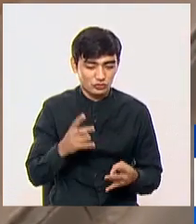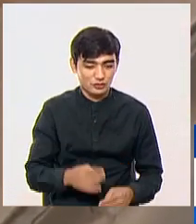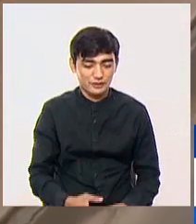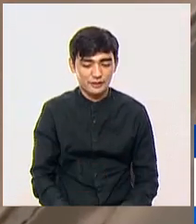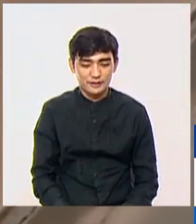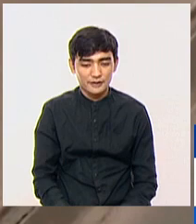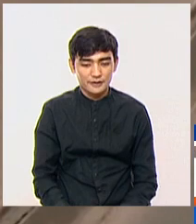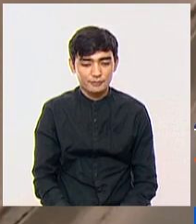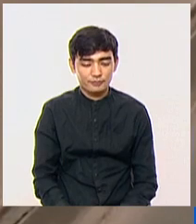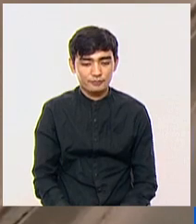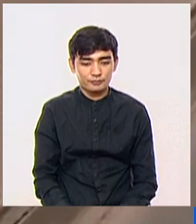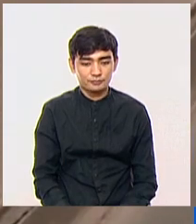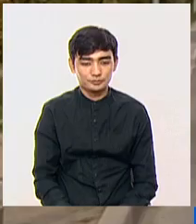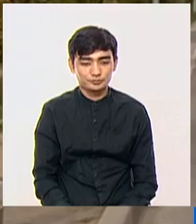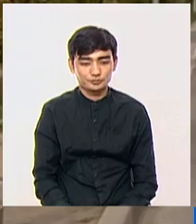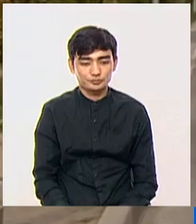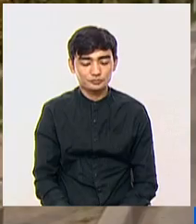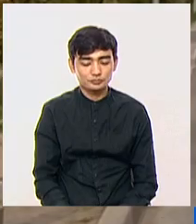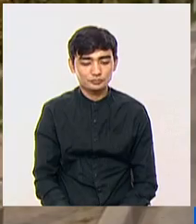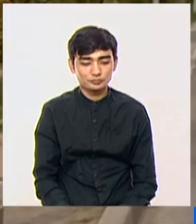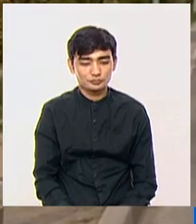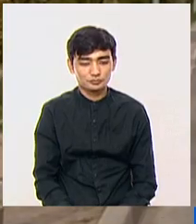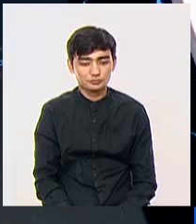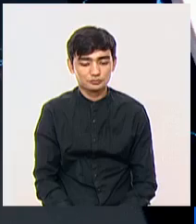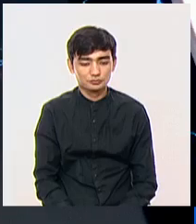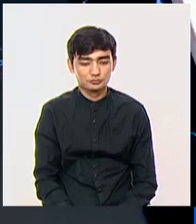Анастасия Новикова, Даран Авдиев, Абзал Турабеков, Информбюро Шымкент.